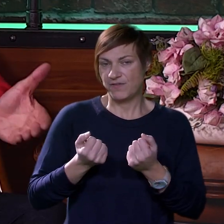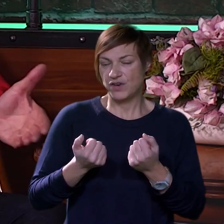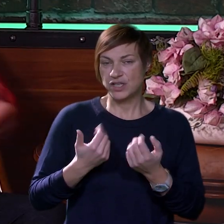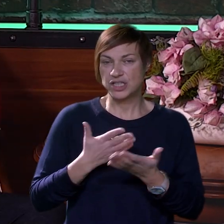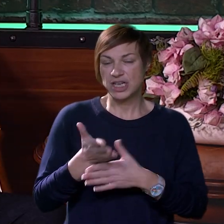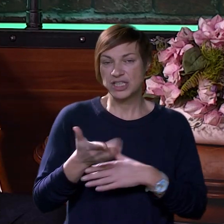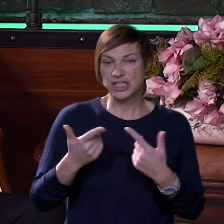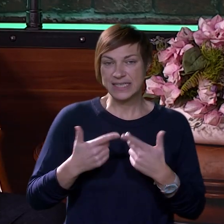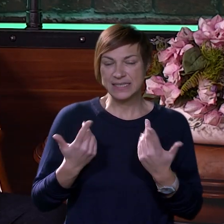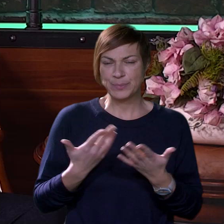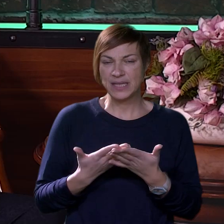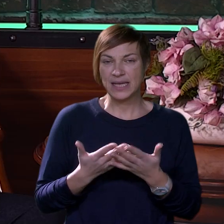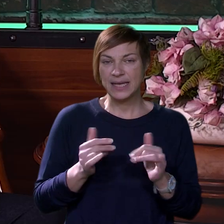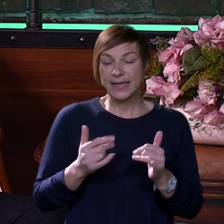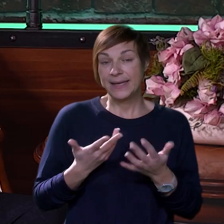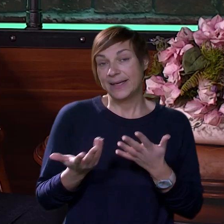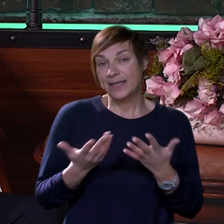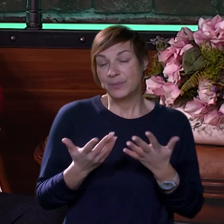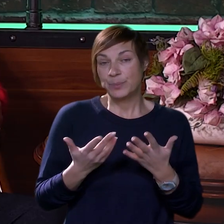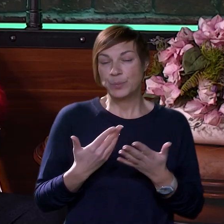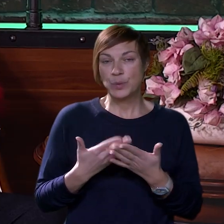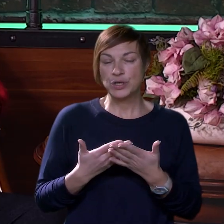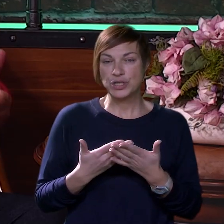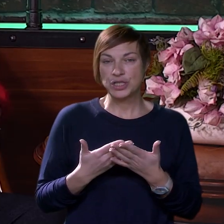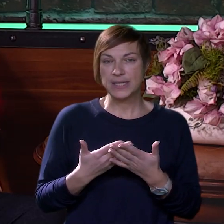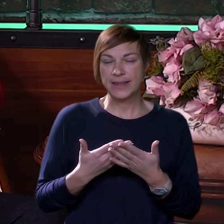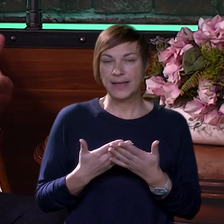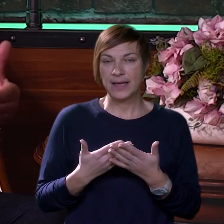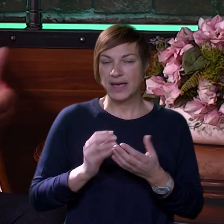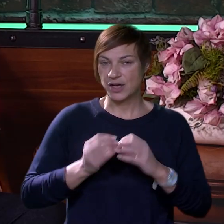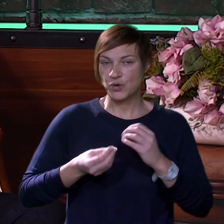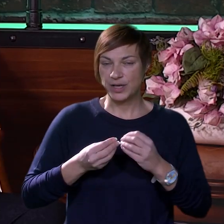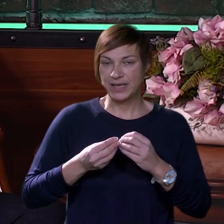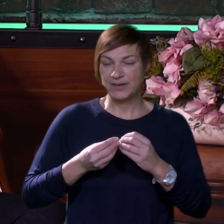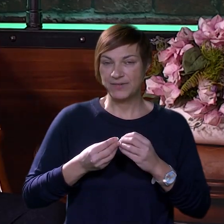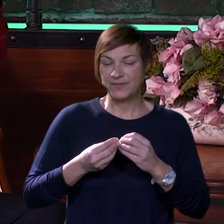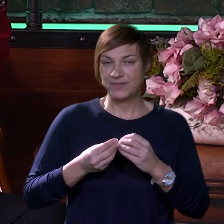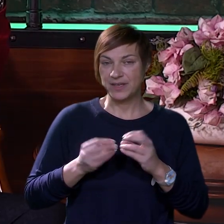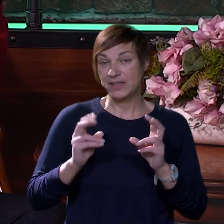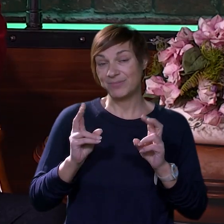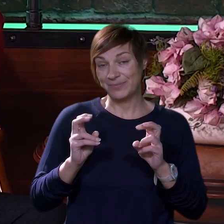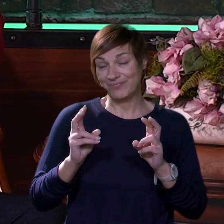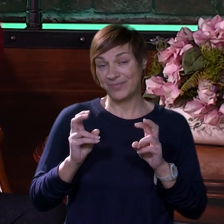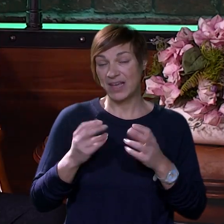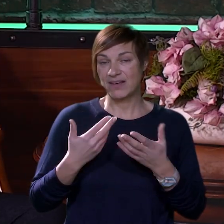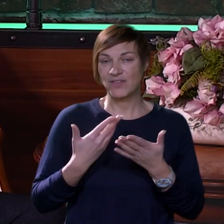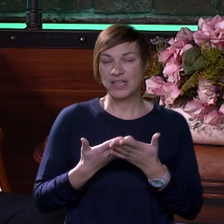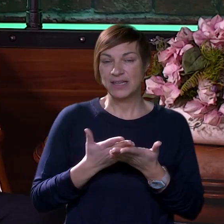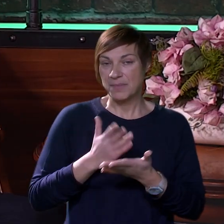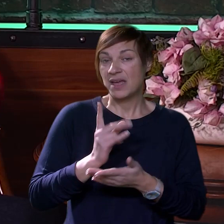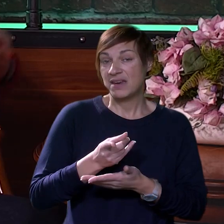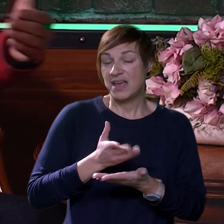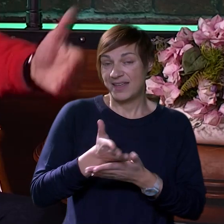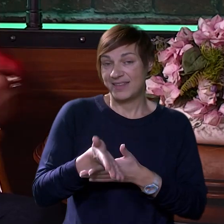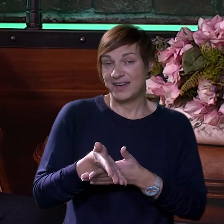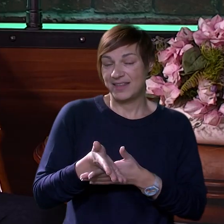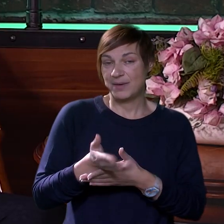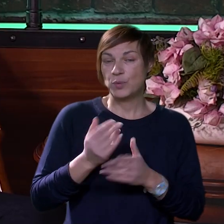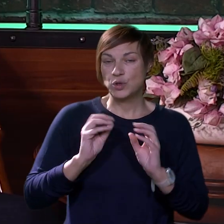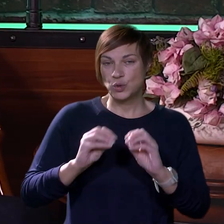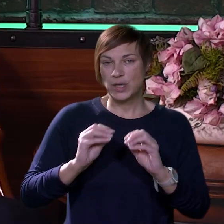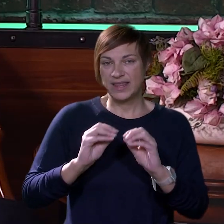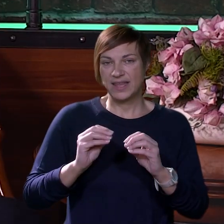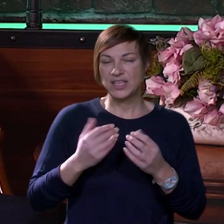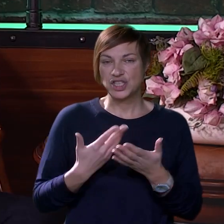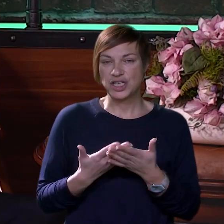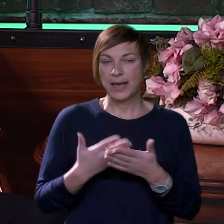idu položiti vozački ispit ili možda ako je to firma ih u navodnici natjera da pođe